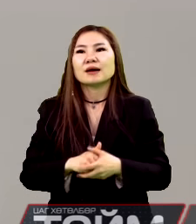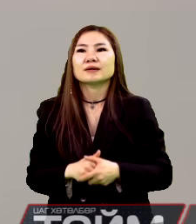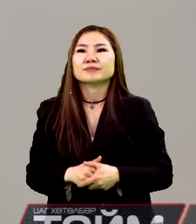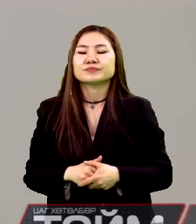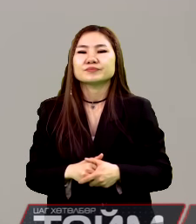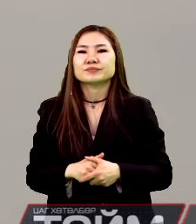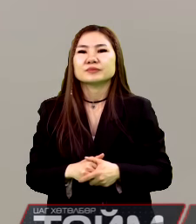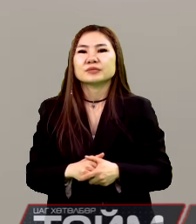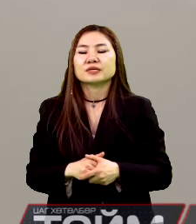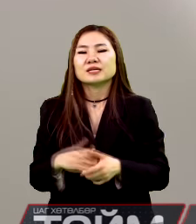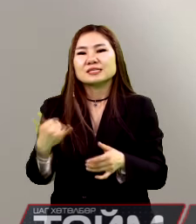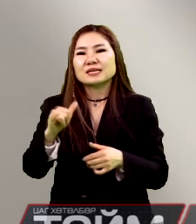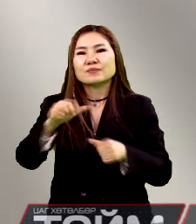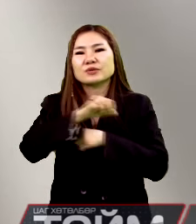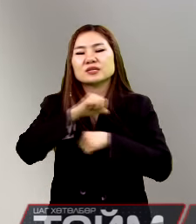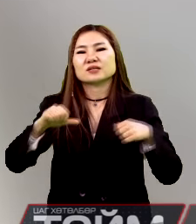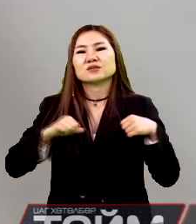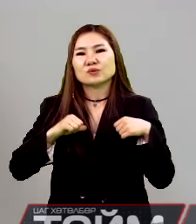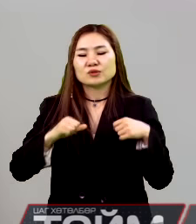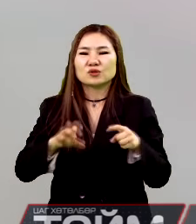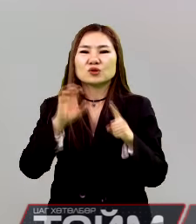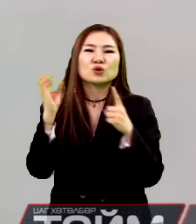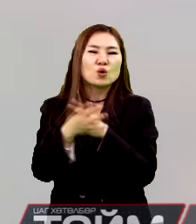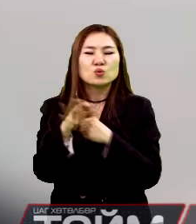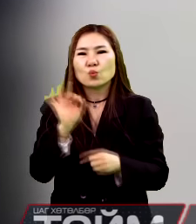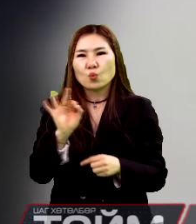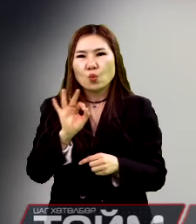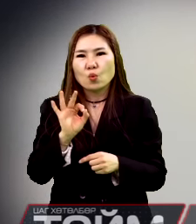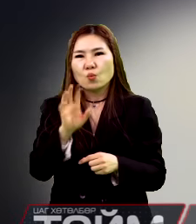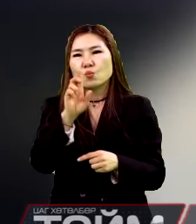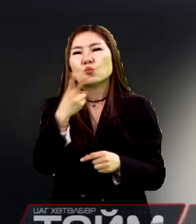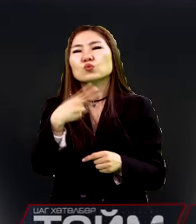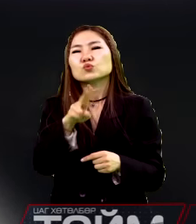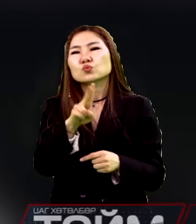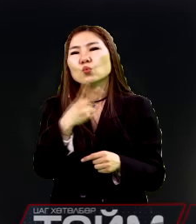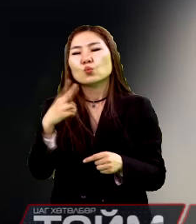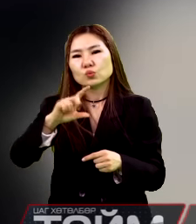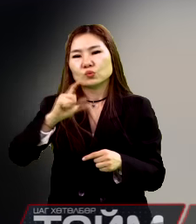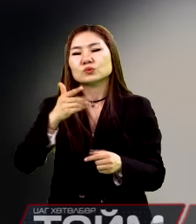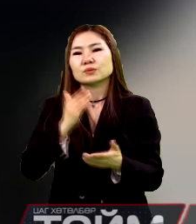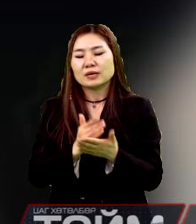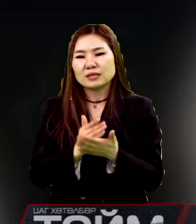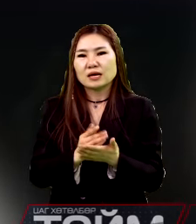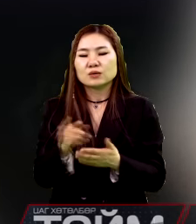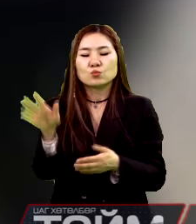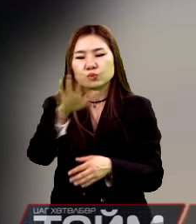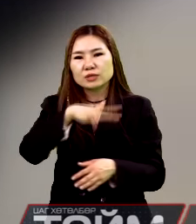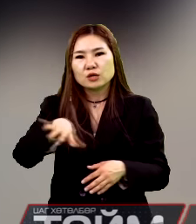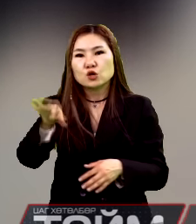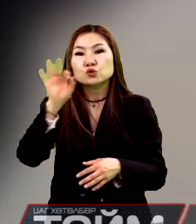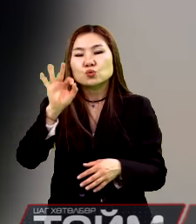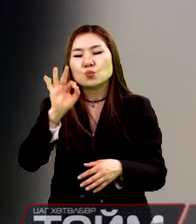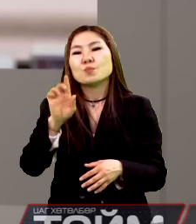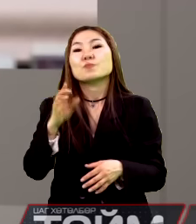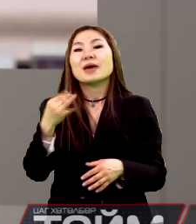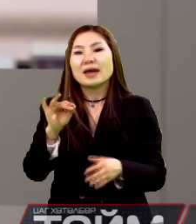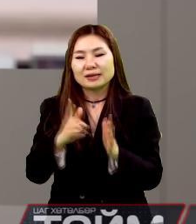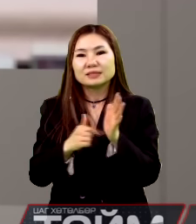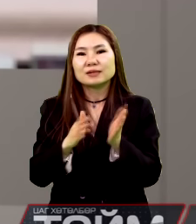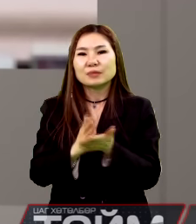ийм байгаа юм соёлгүй яг одоо хатуу хөвөл ийм бүдүүлэг ийм үйлдэл юм а. Тэгэхээр энэ үйлдэлээ бол одоо зүв бай гэж тий бид